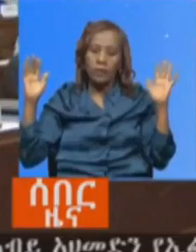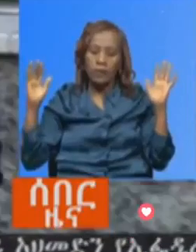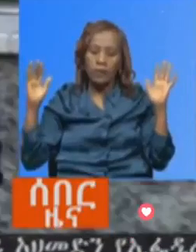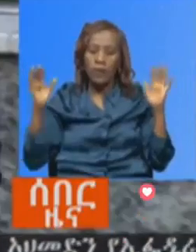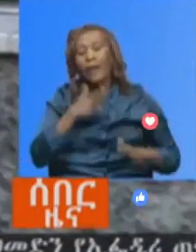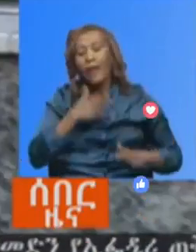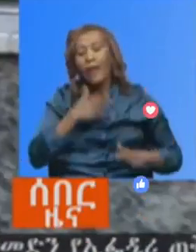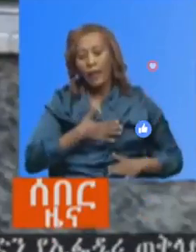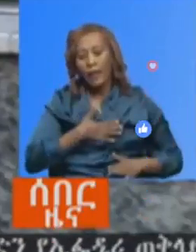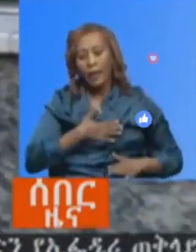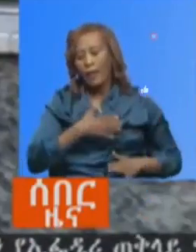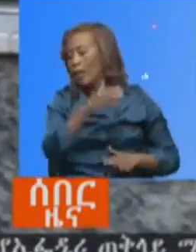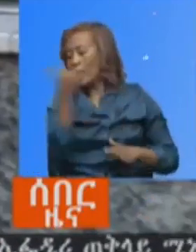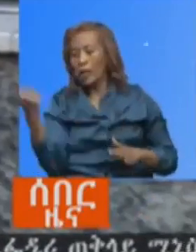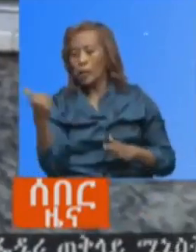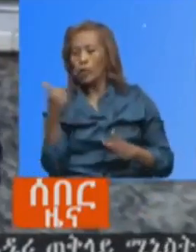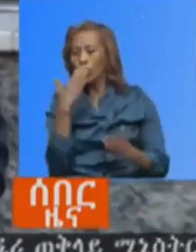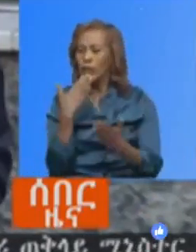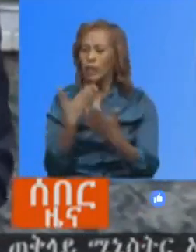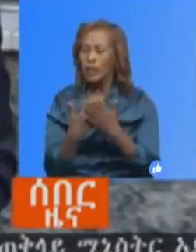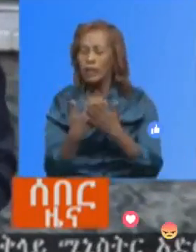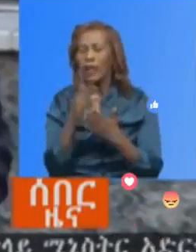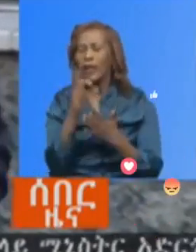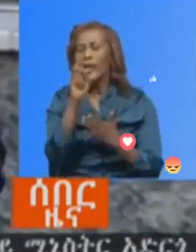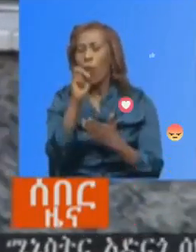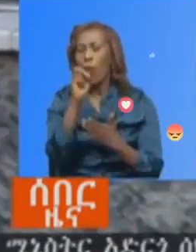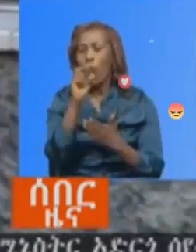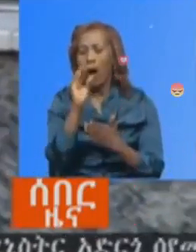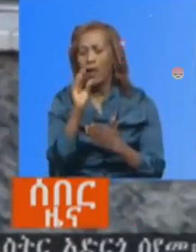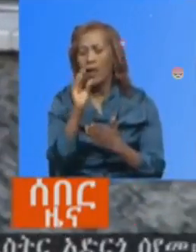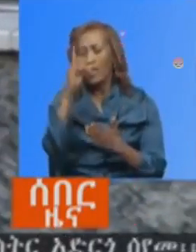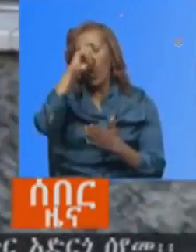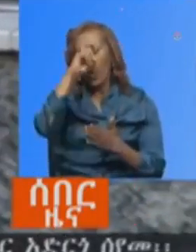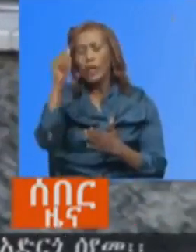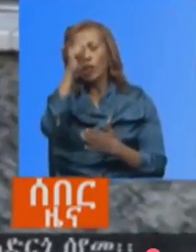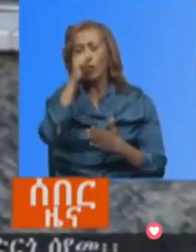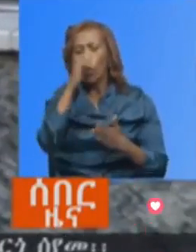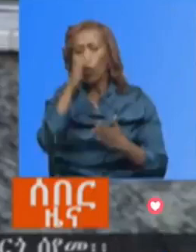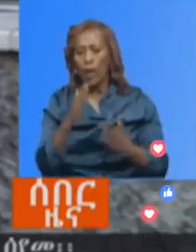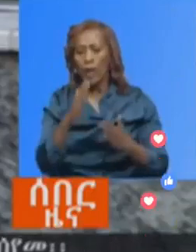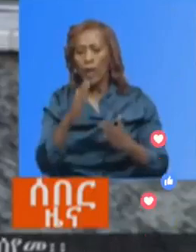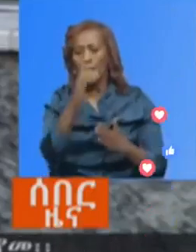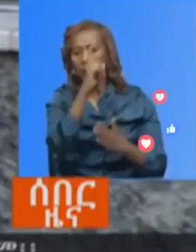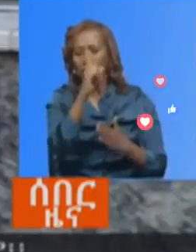እናቴ ከሌሎች ቀን የዋህና ጎበዝ ኢትዮጵያውያን እንዳንዶቹ